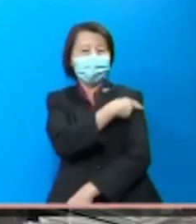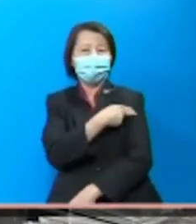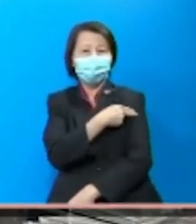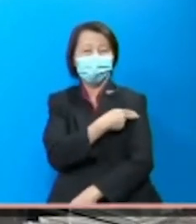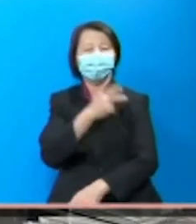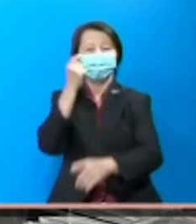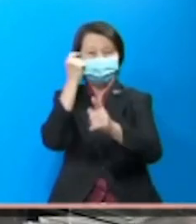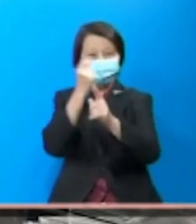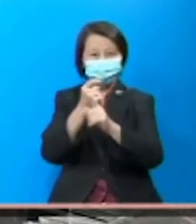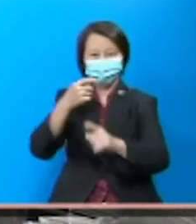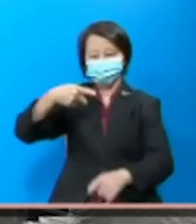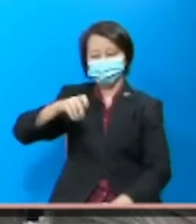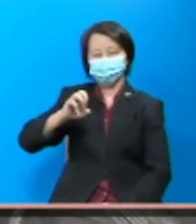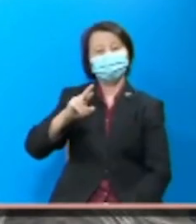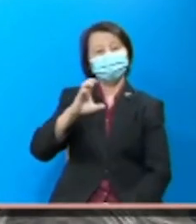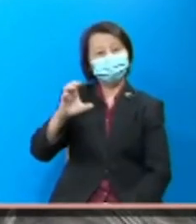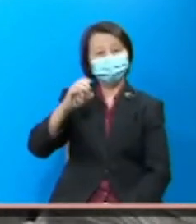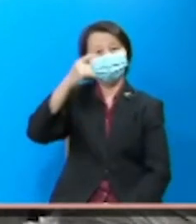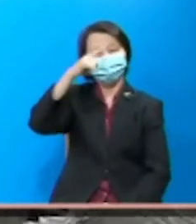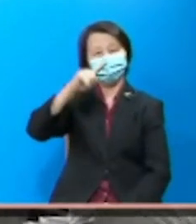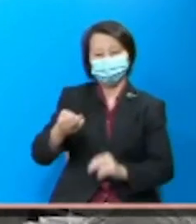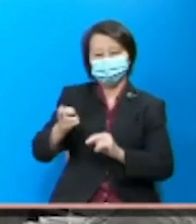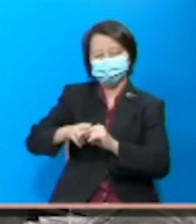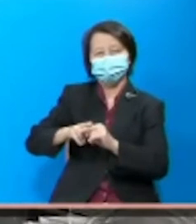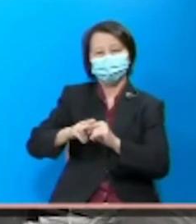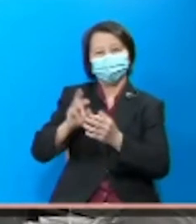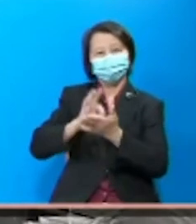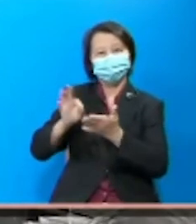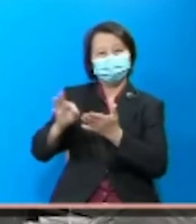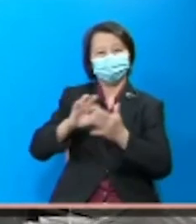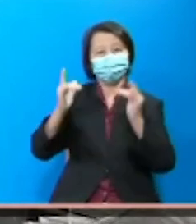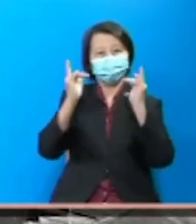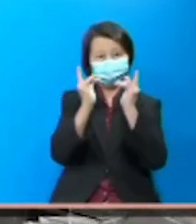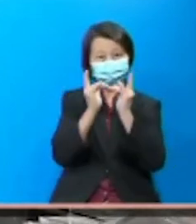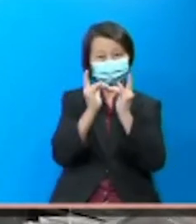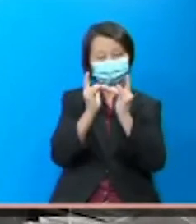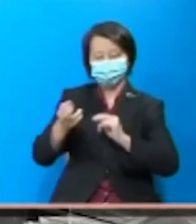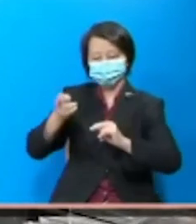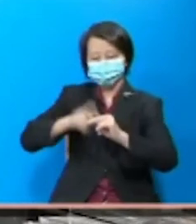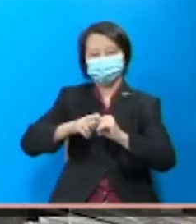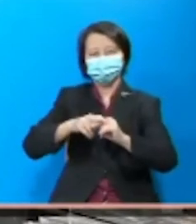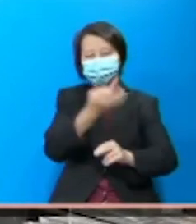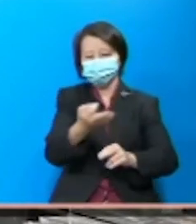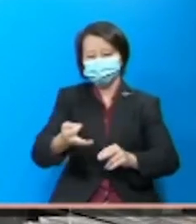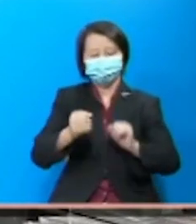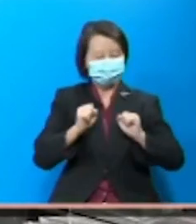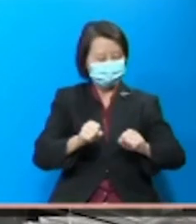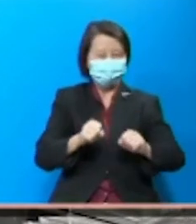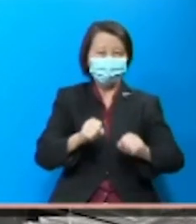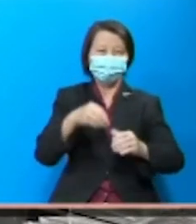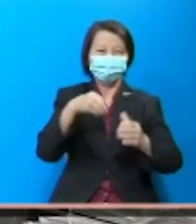tujuan-tujuan fikasi rela untuk menambah bilangan katil menambah testi dan kekayaan